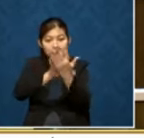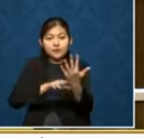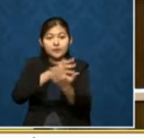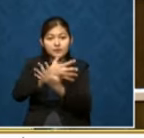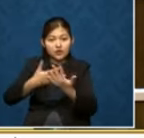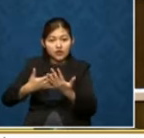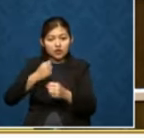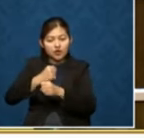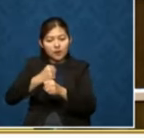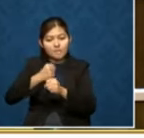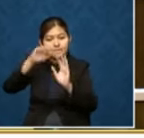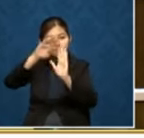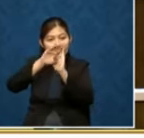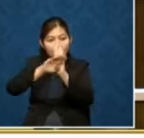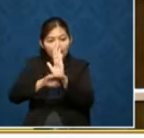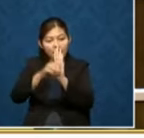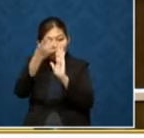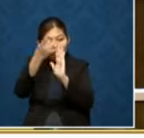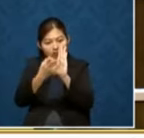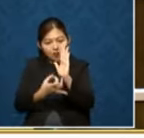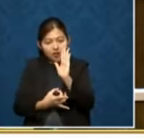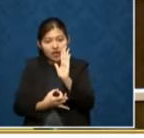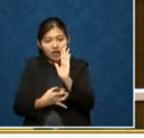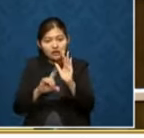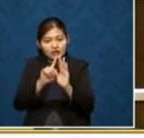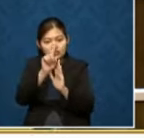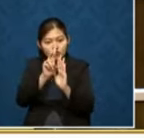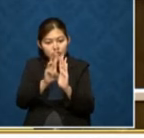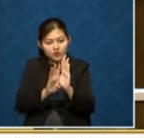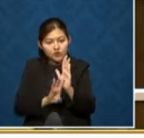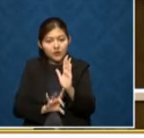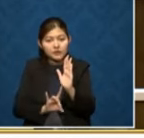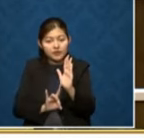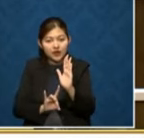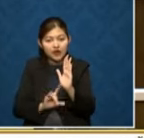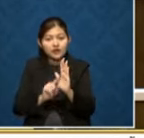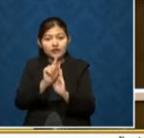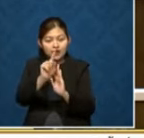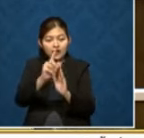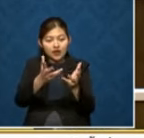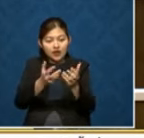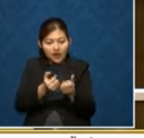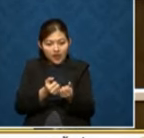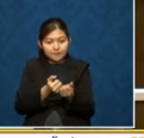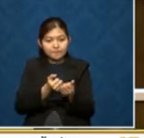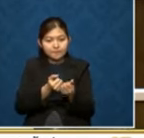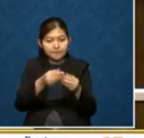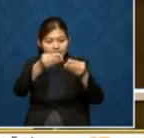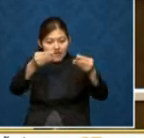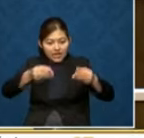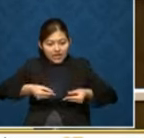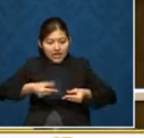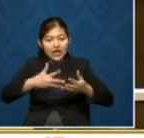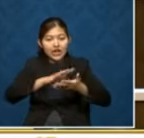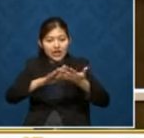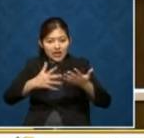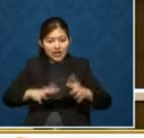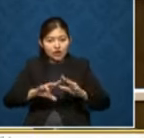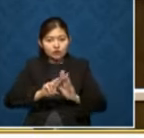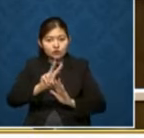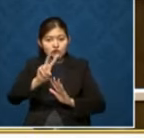ดจะต้องทำอะไรนะครับตั้งแต่1ถึง8 1รับหลักการไปแล้วนะครับ2นะครับที่จะเกิด